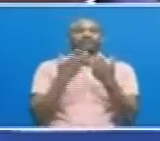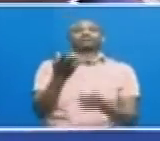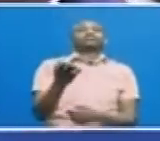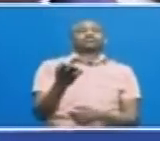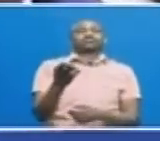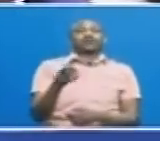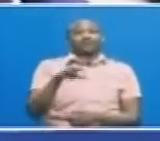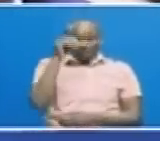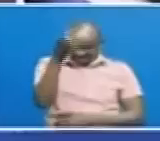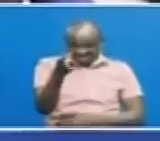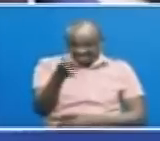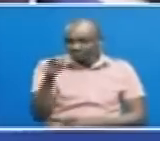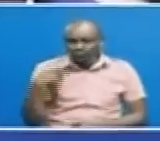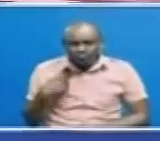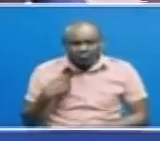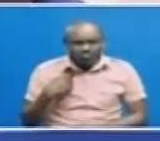tukawa tumepangwa hapo,